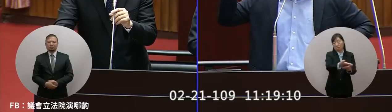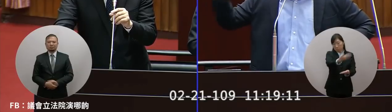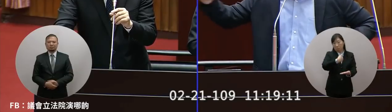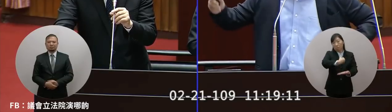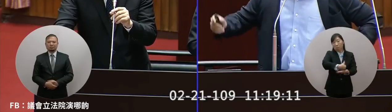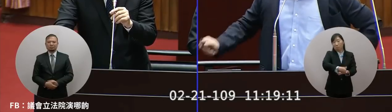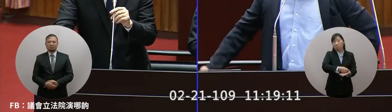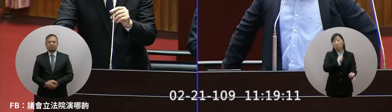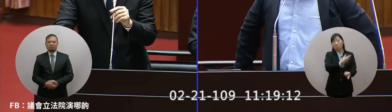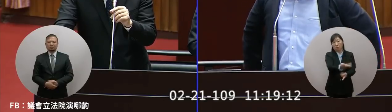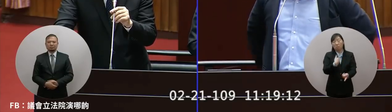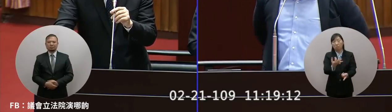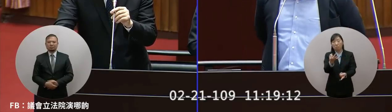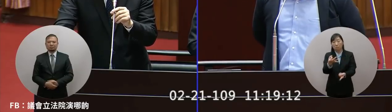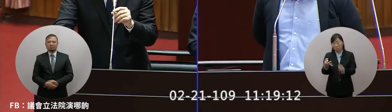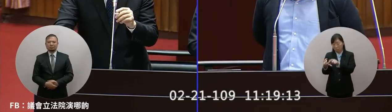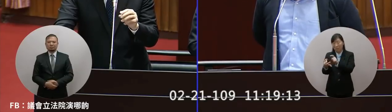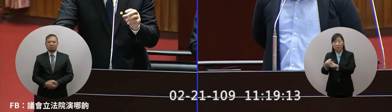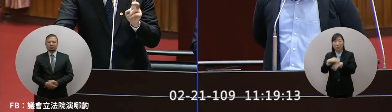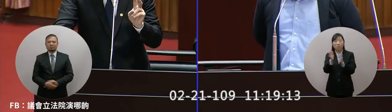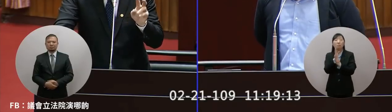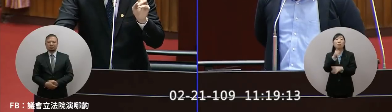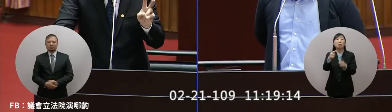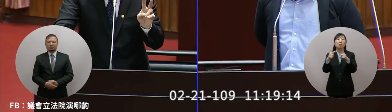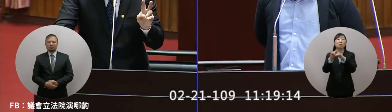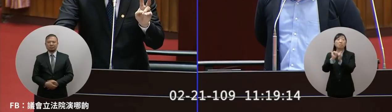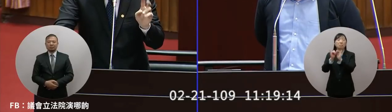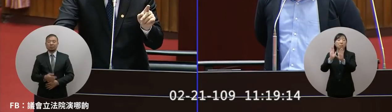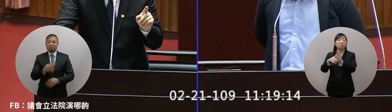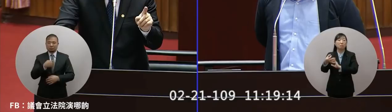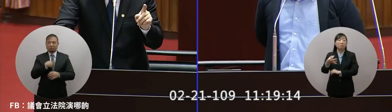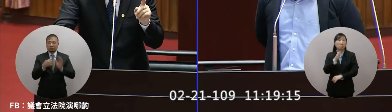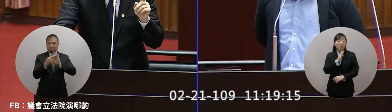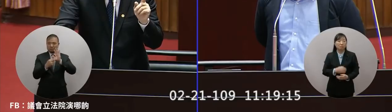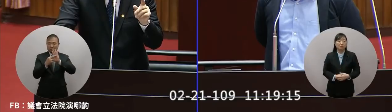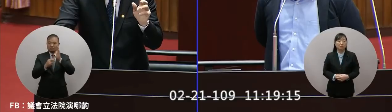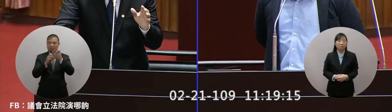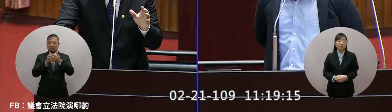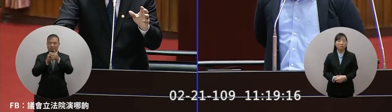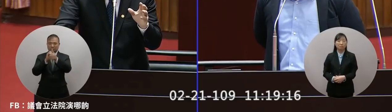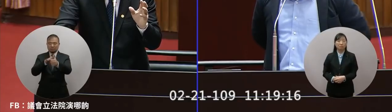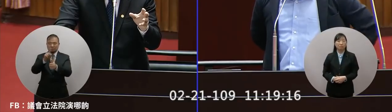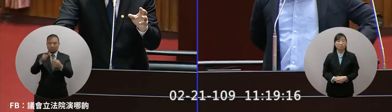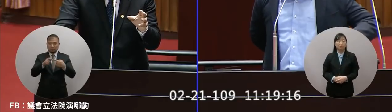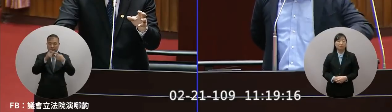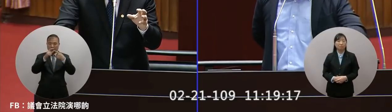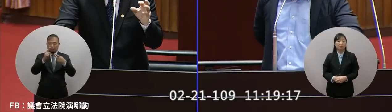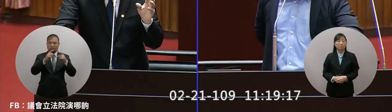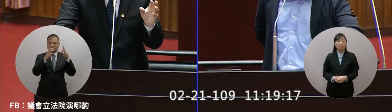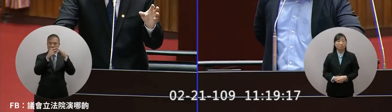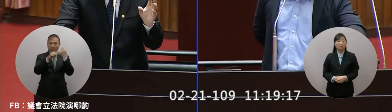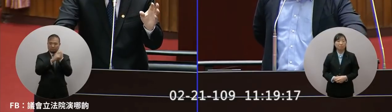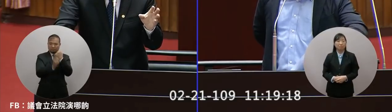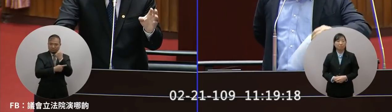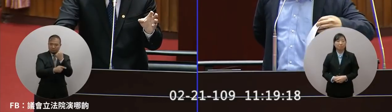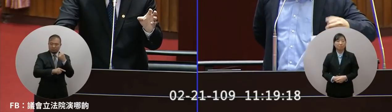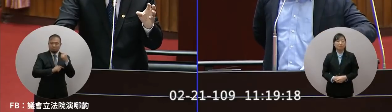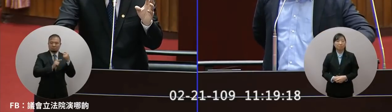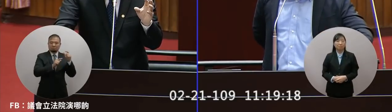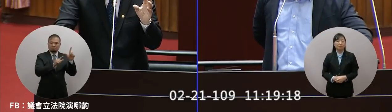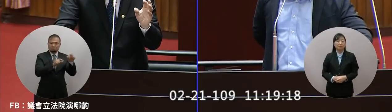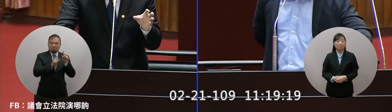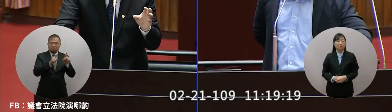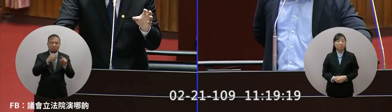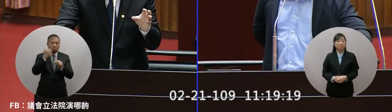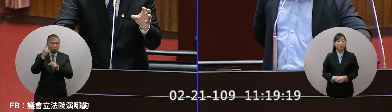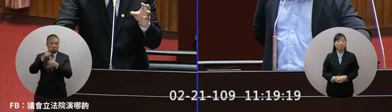回来，这都是人民的血汗钱啊。 跟委员简单报告两点，第一点就是说，根据银行法的规定呢，对于个案的